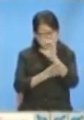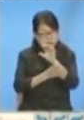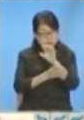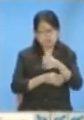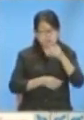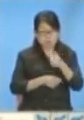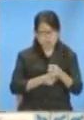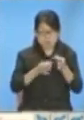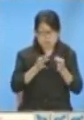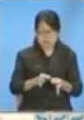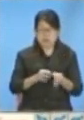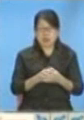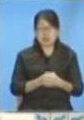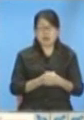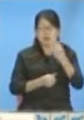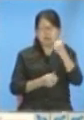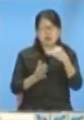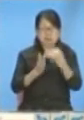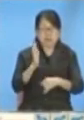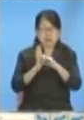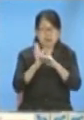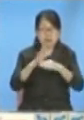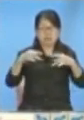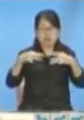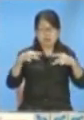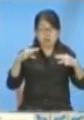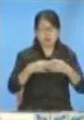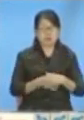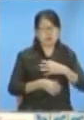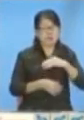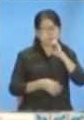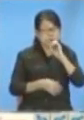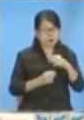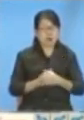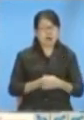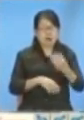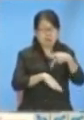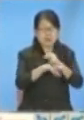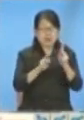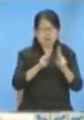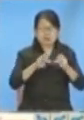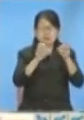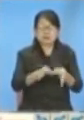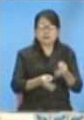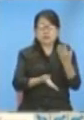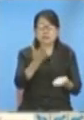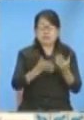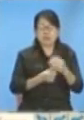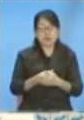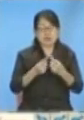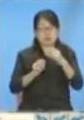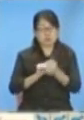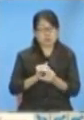านต้องตัดสินใจเพราะว่าขัดกับหลักการผมบอกว่าถึงแม้ท่านจะวินิจฉัยอย่างไรก็แล้วแต่ไม่ใช่ข้อยุ